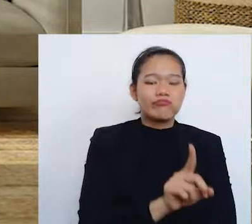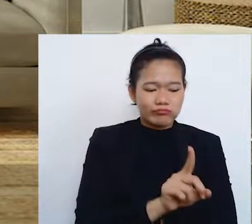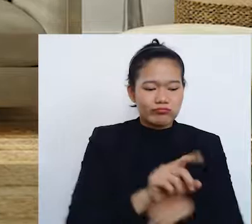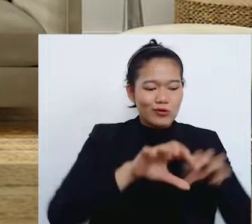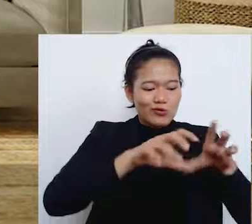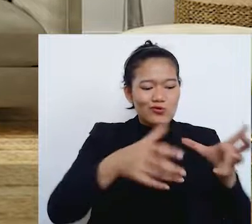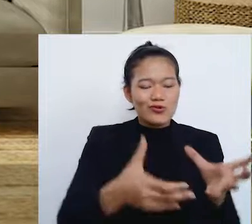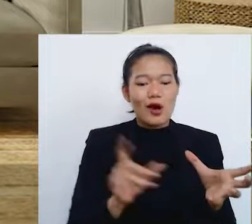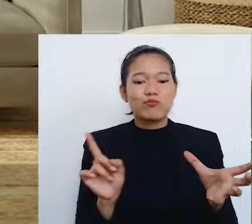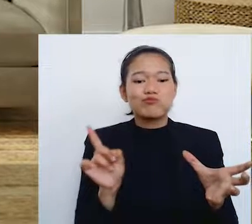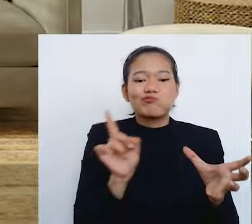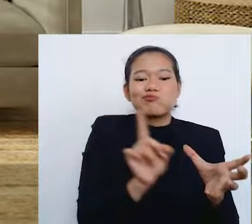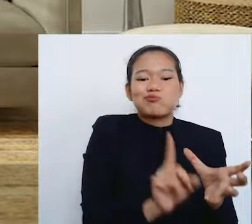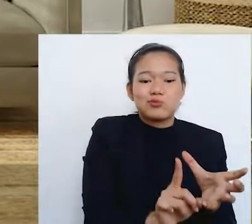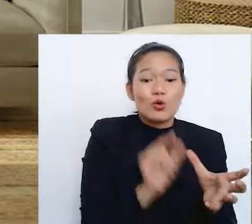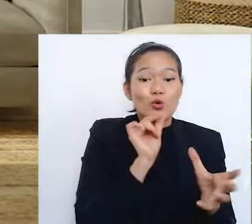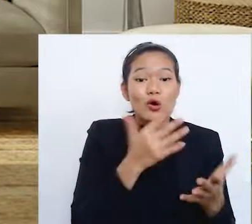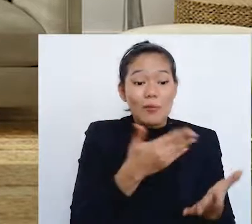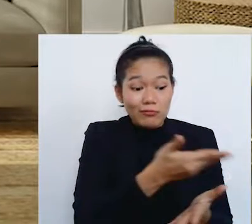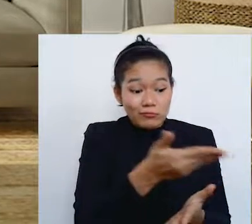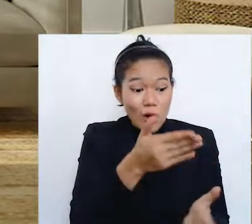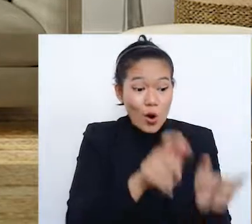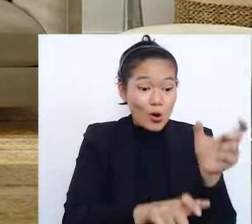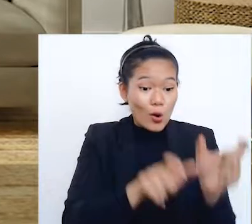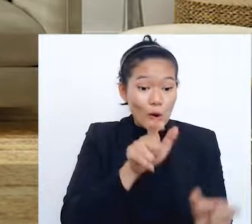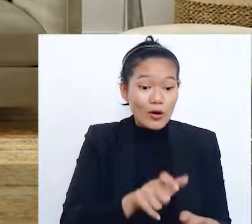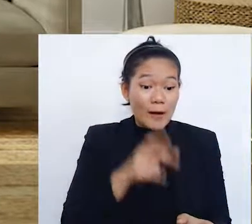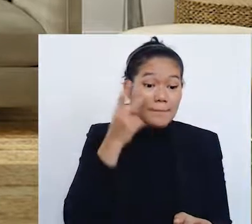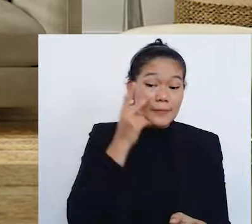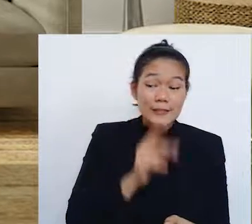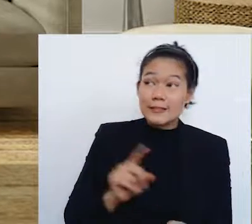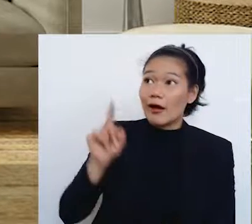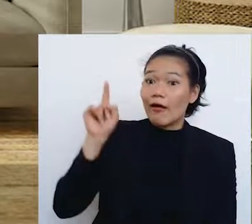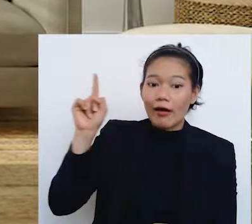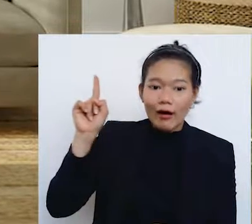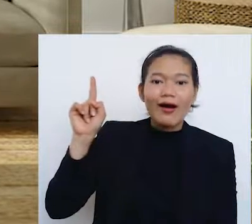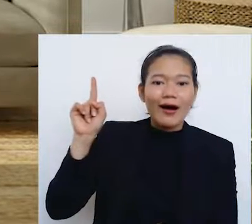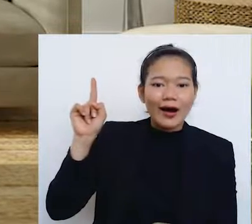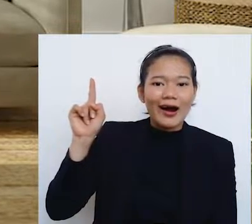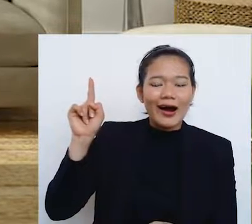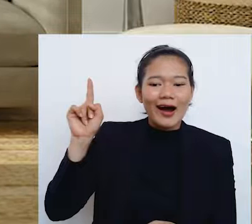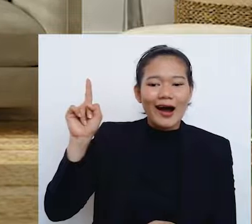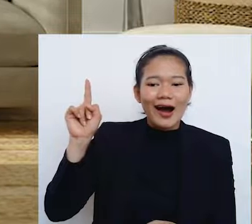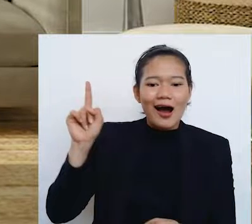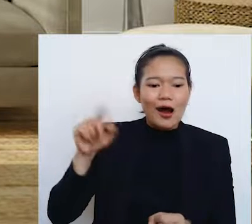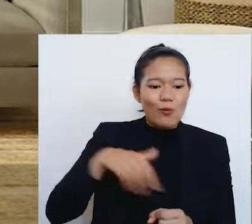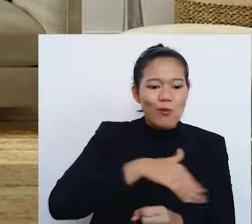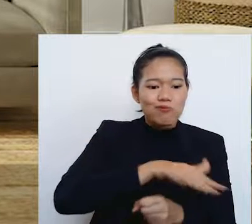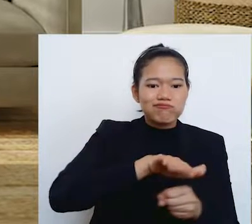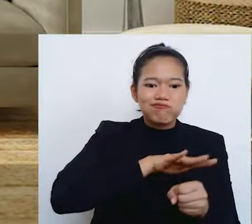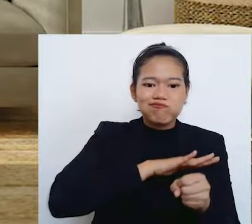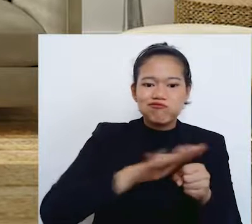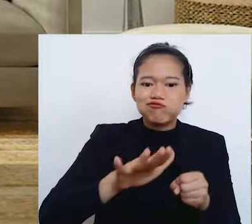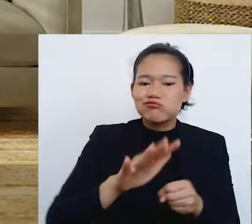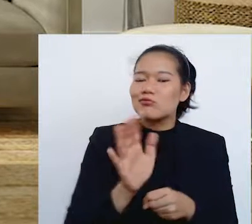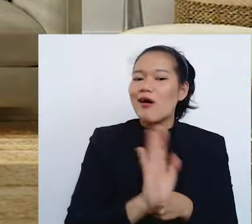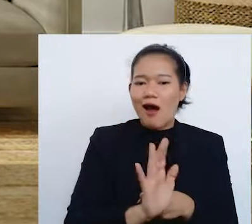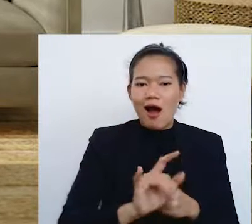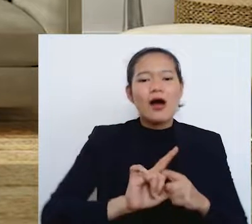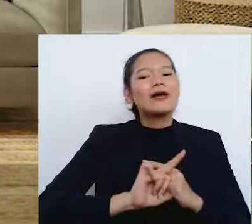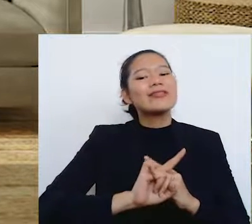tunggal, supaya setiap orang yang percaya kepadanya tidak